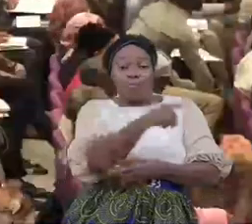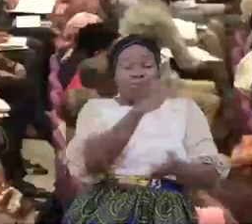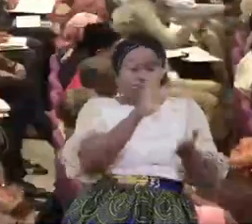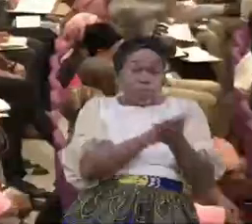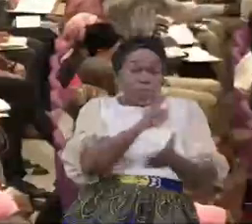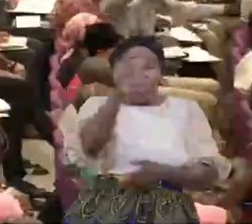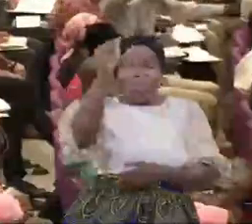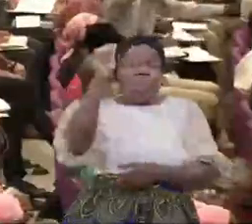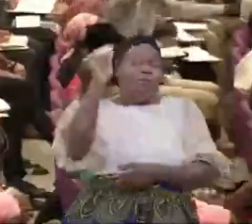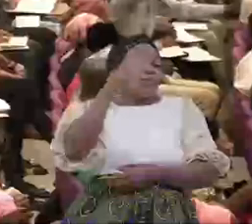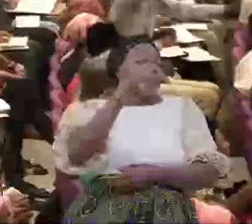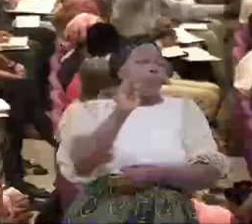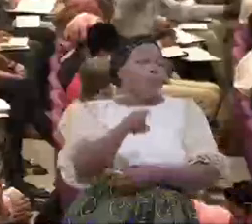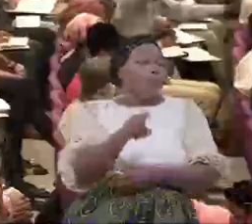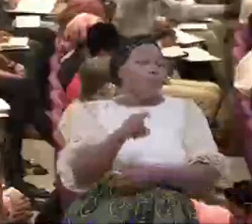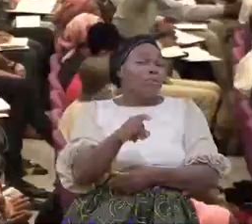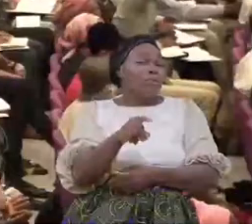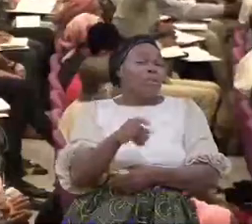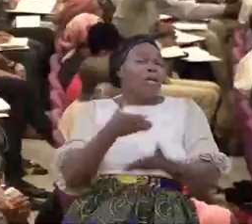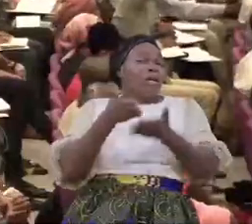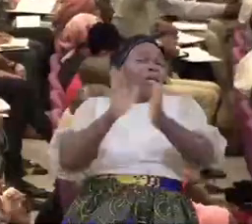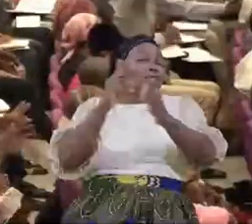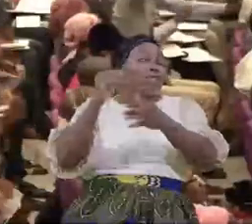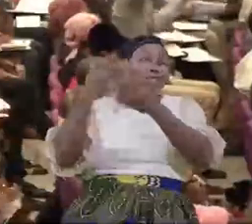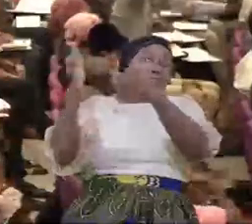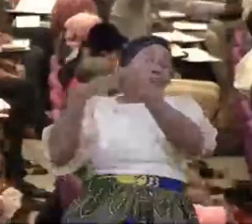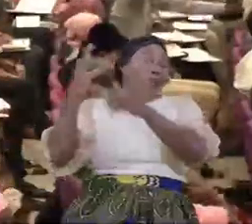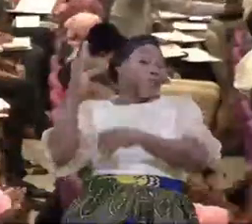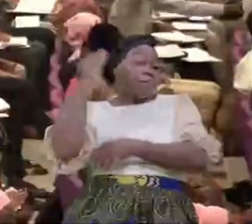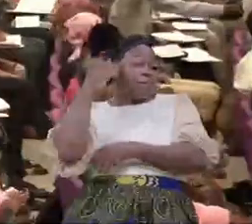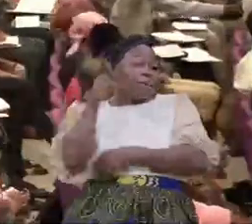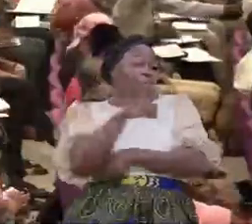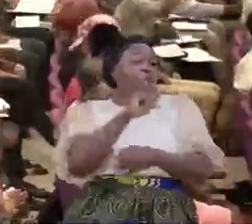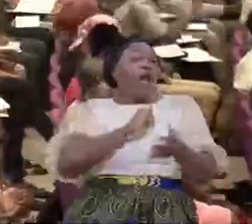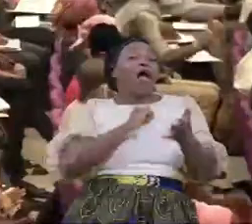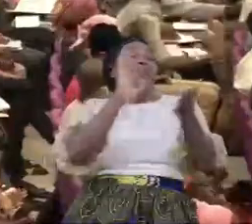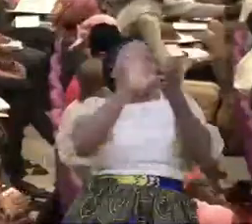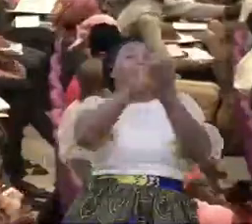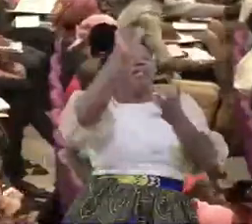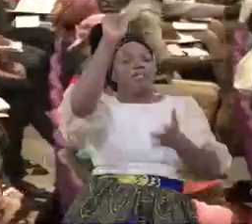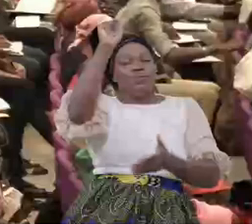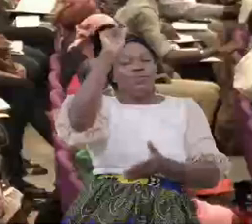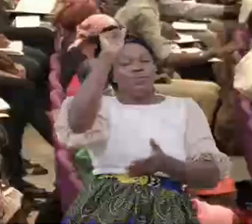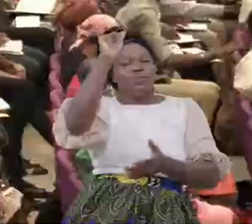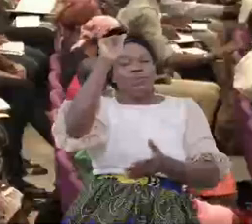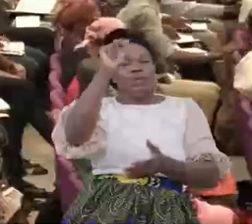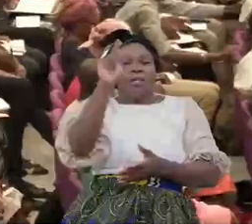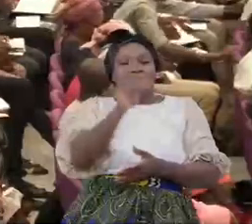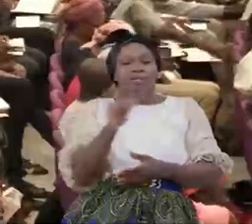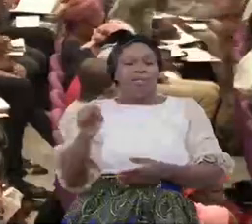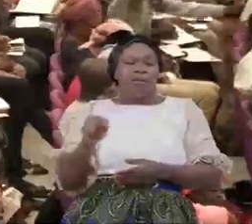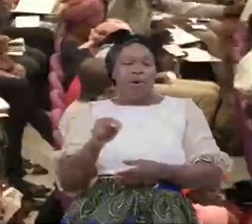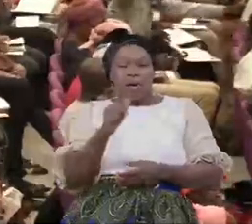je crois que le ciel vous entende. Je crois. C'est pourquoi, oui,